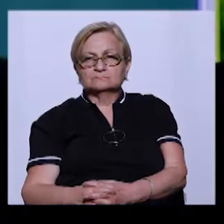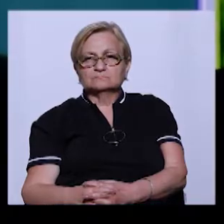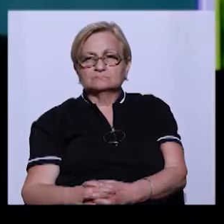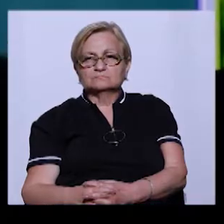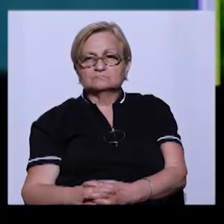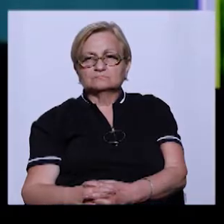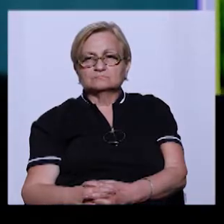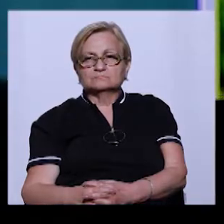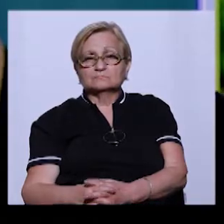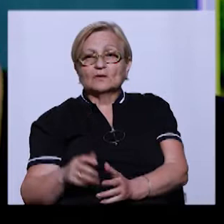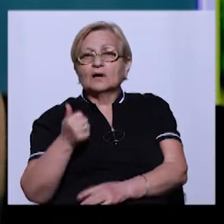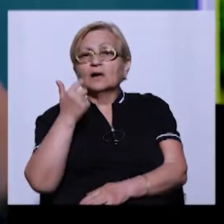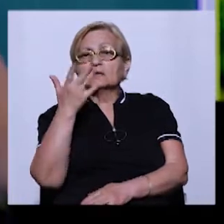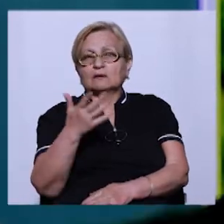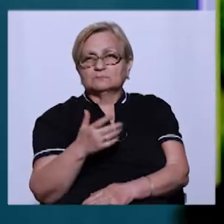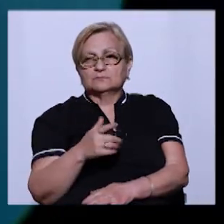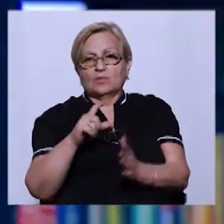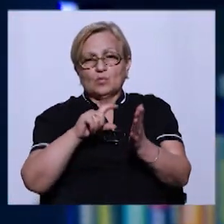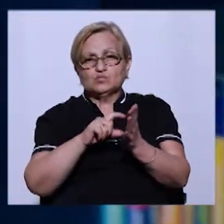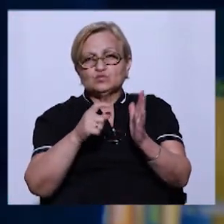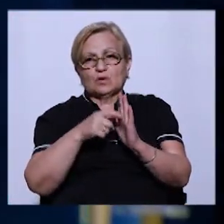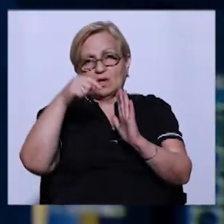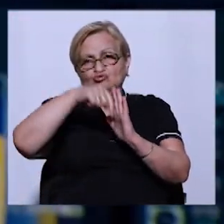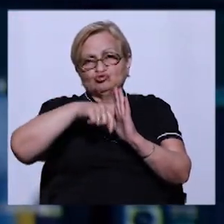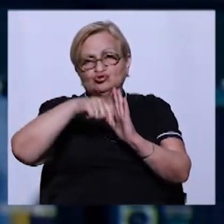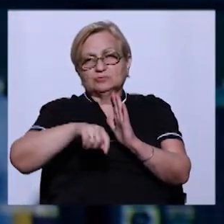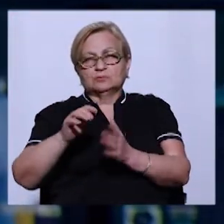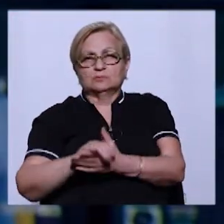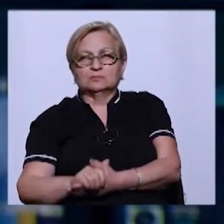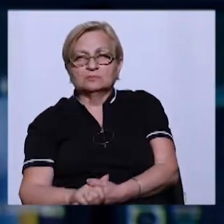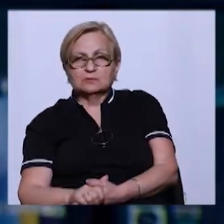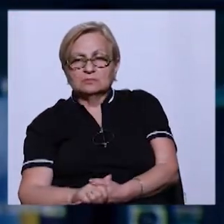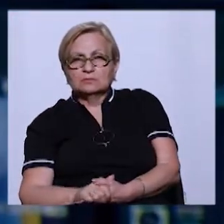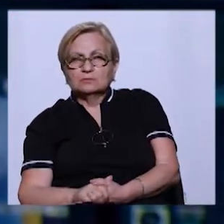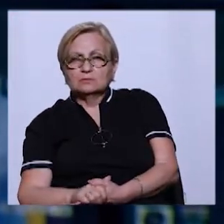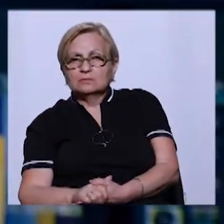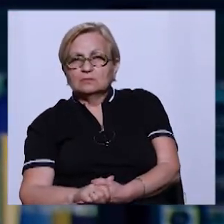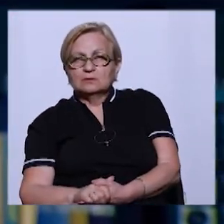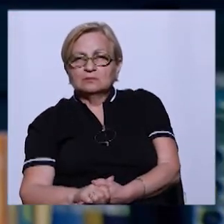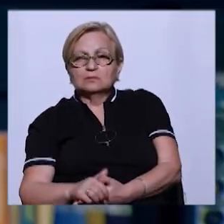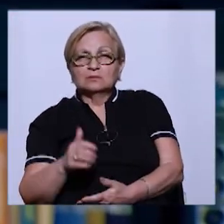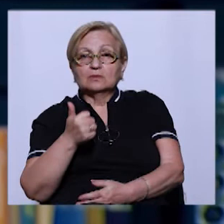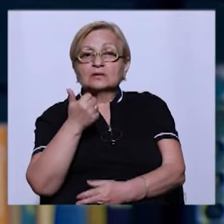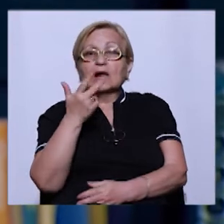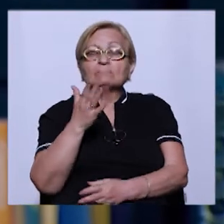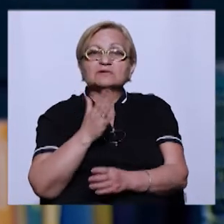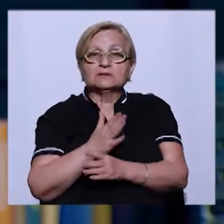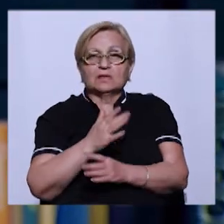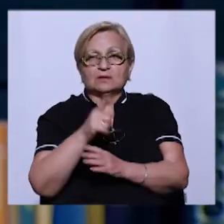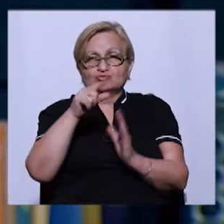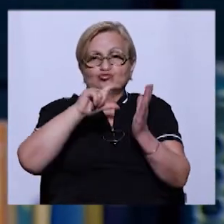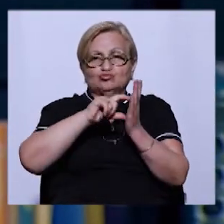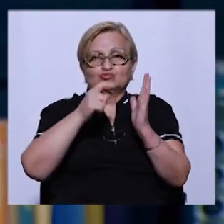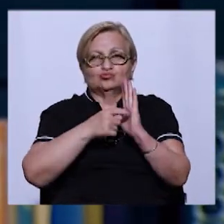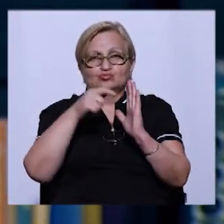რამდენი აი ესეთი უჯრა, მოდი ესე ვთქვა, კვადრატზე თავიდა უჯრა, გასაგება თქვა, უჯრა ხო ყველა ვიცით რა,